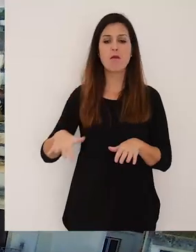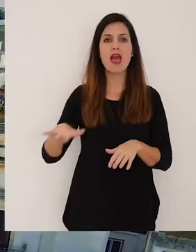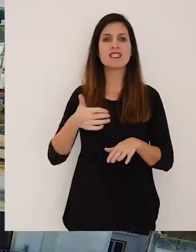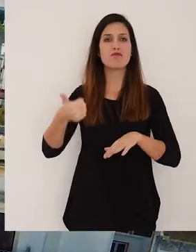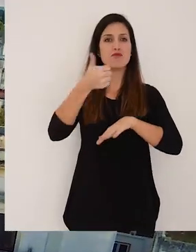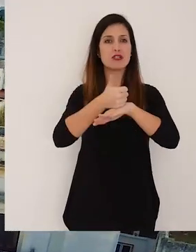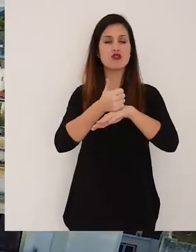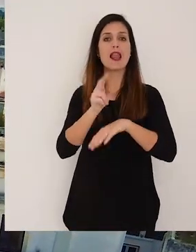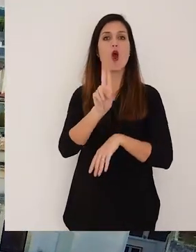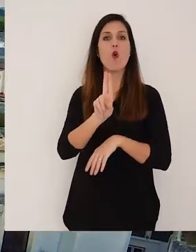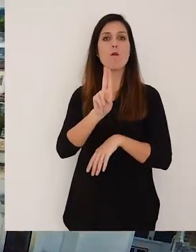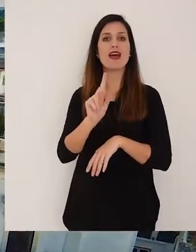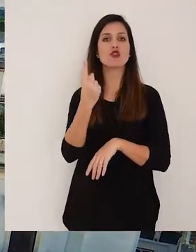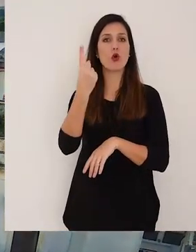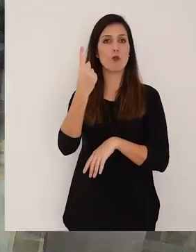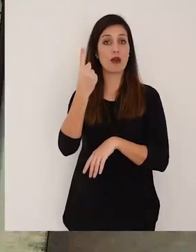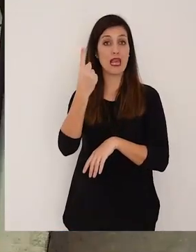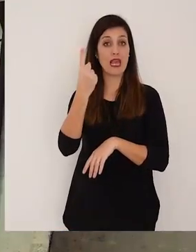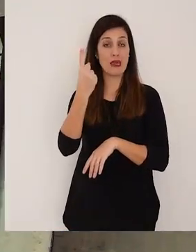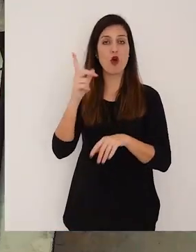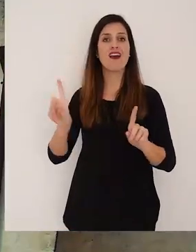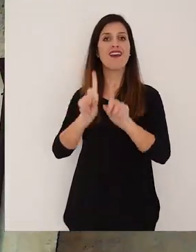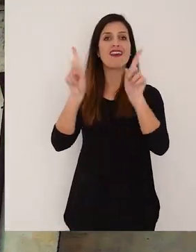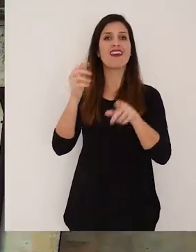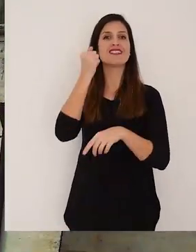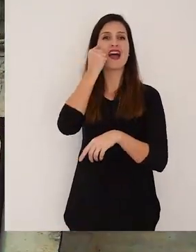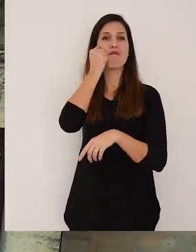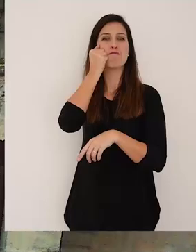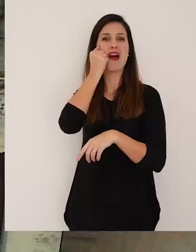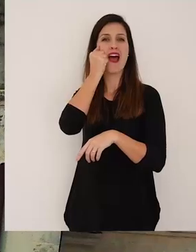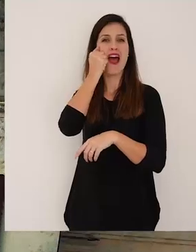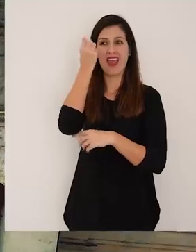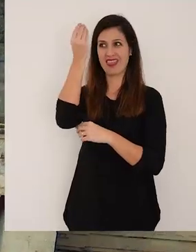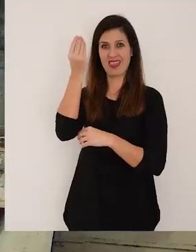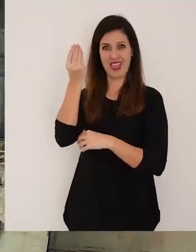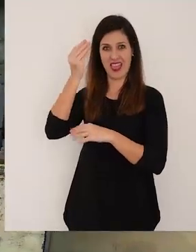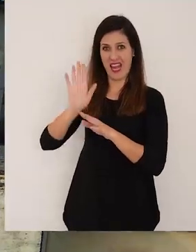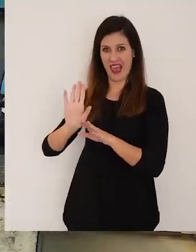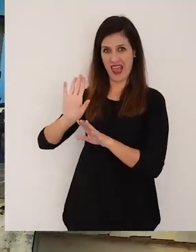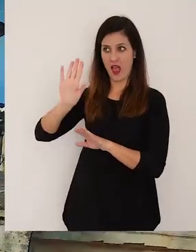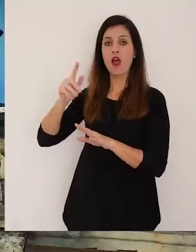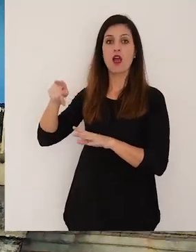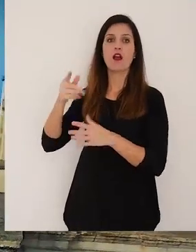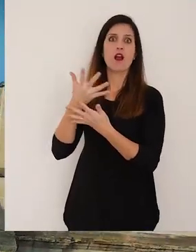piazza dedicata a Umberto I, dove la mole della chiesa matrice domina gran parte del paesaggio